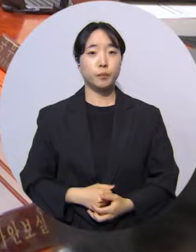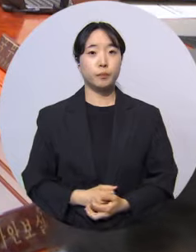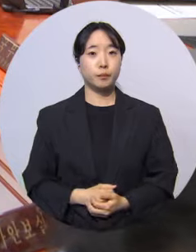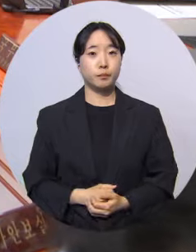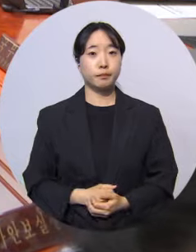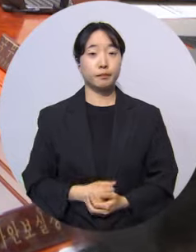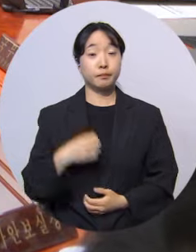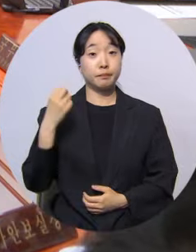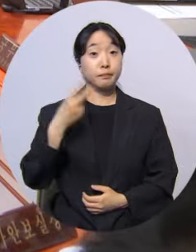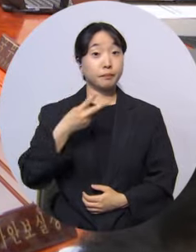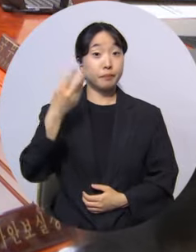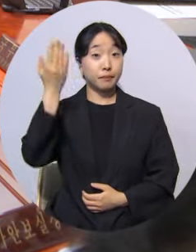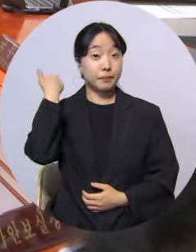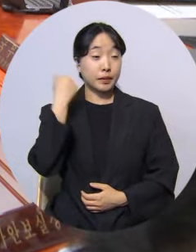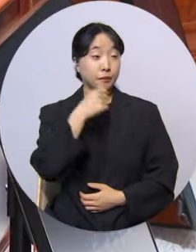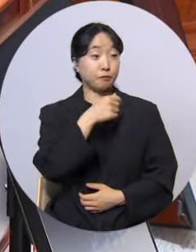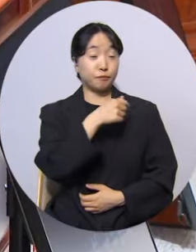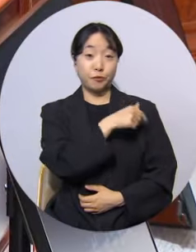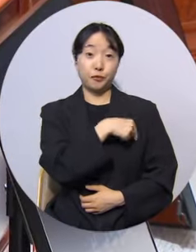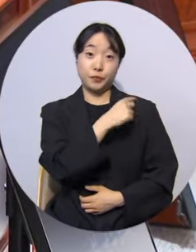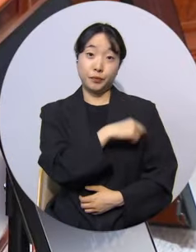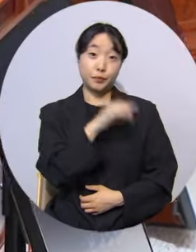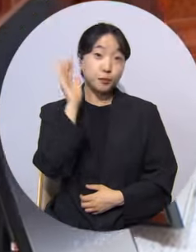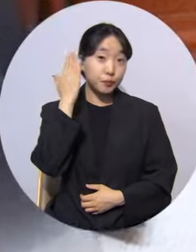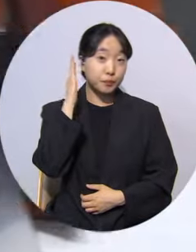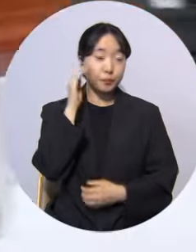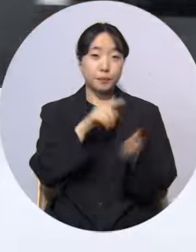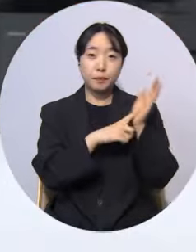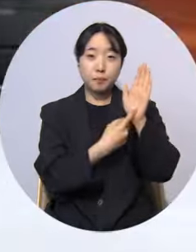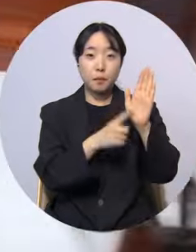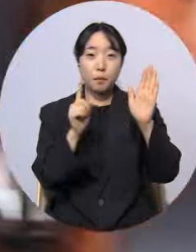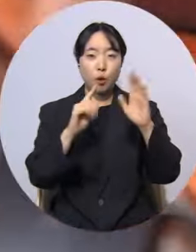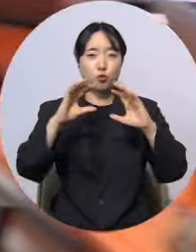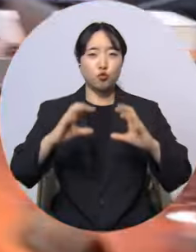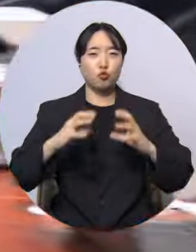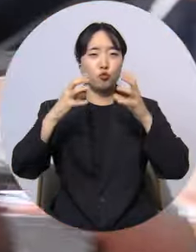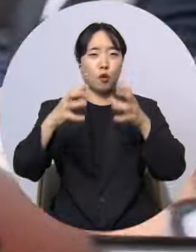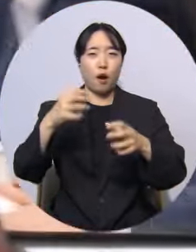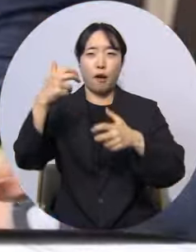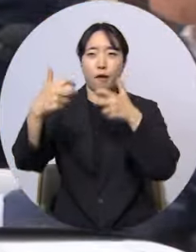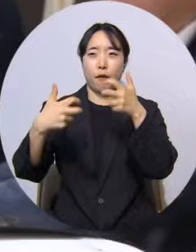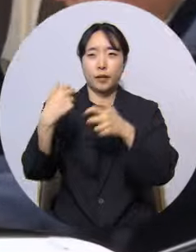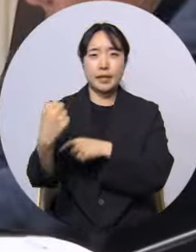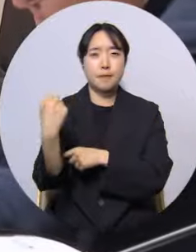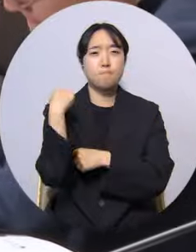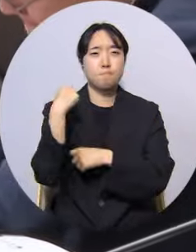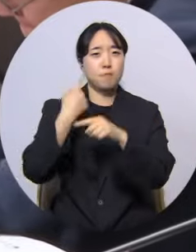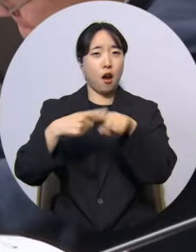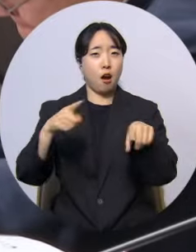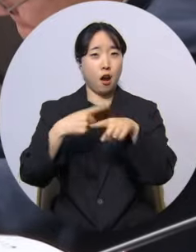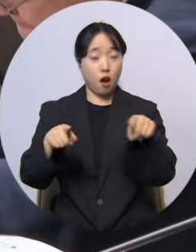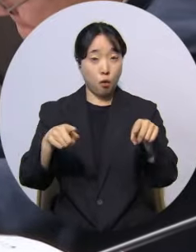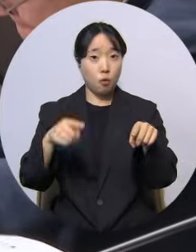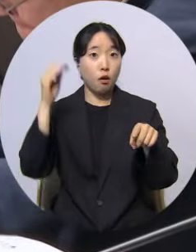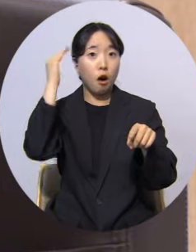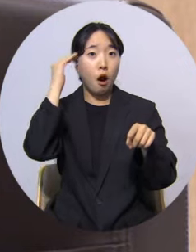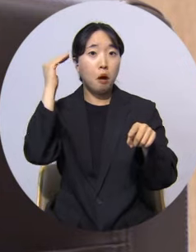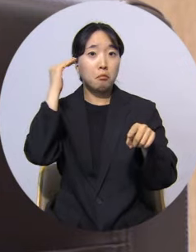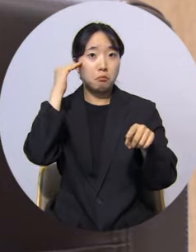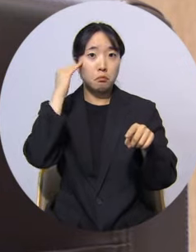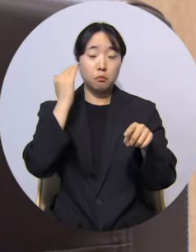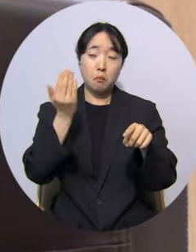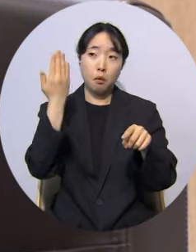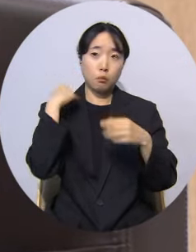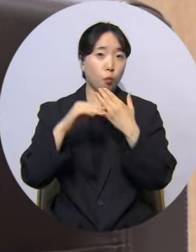스위스 국제경영개발대학원 IMD가 발표한 국가 경쟁력 평가에 대해서도 언급했습니다. 우리나라가 역대 최고 순위인